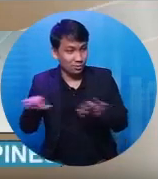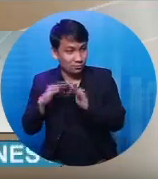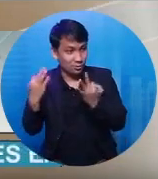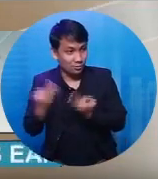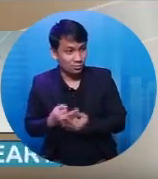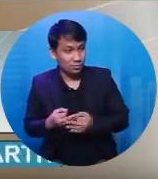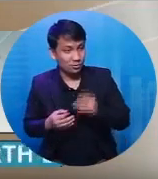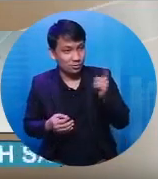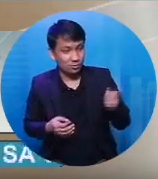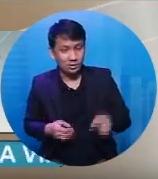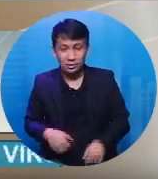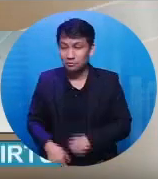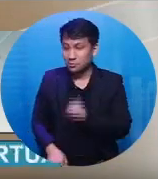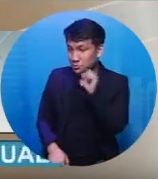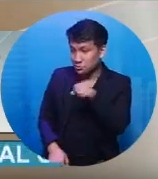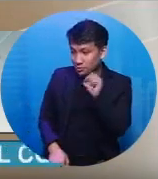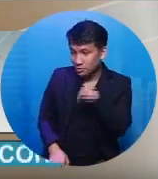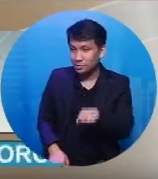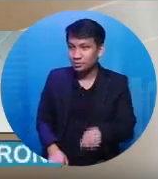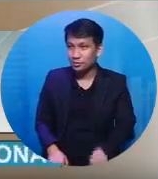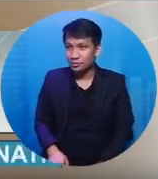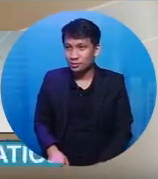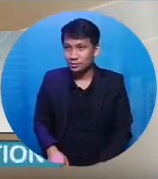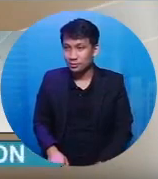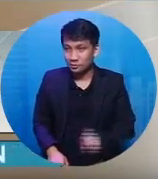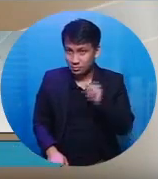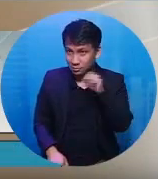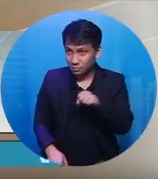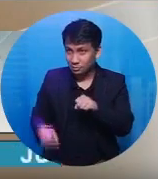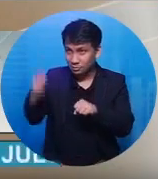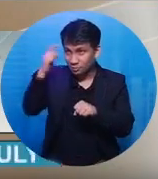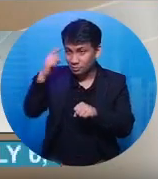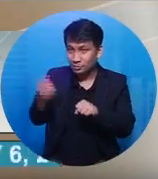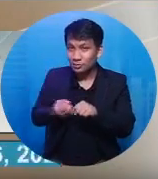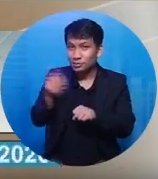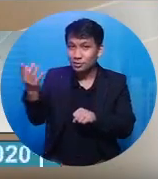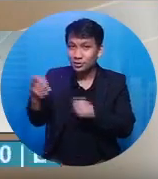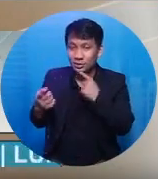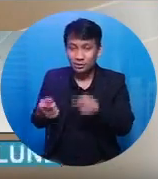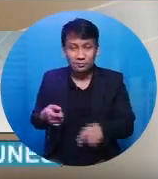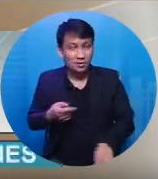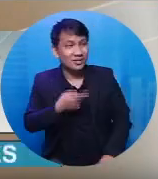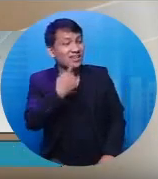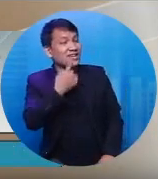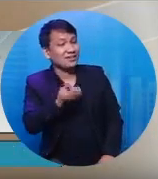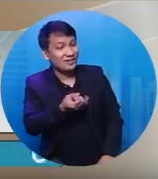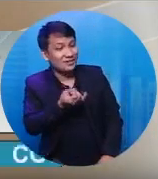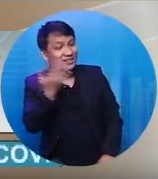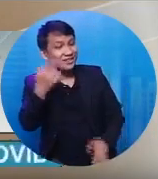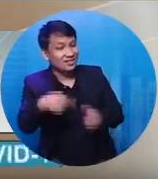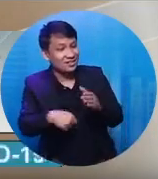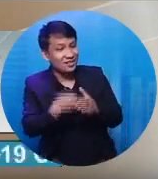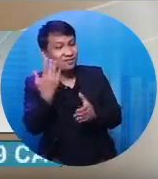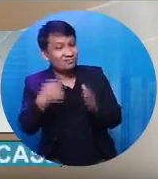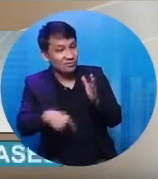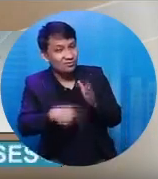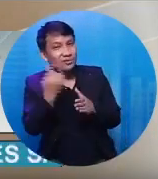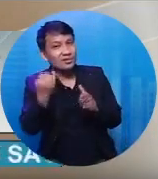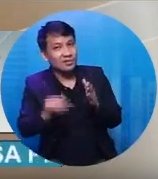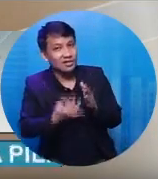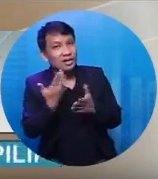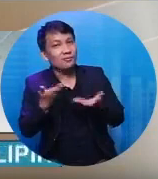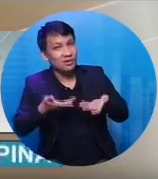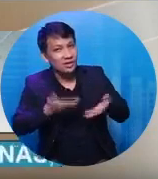ginawa mo? Oo naman. So, totoo lang. Ilang beses totoo lang, ka namin pinagbigyan. Ilang beses ka